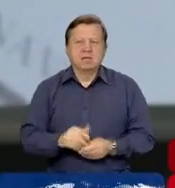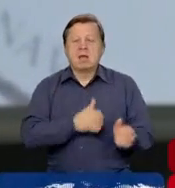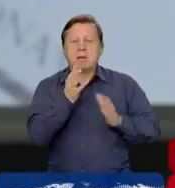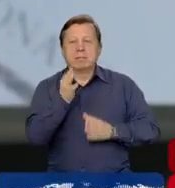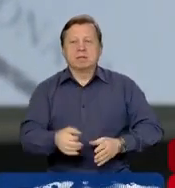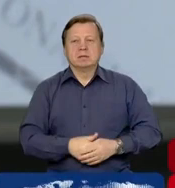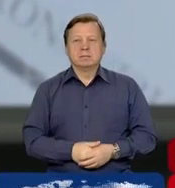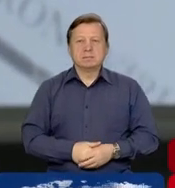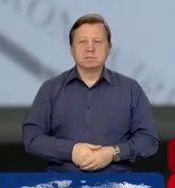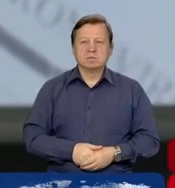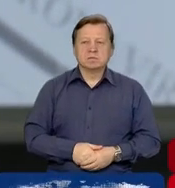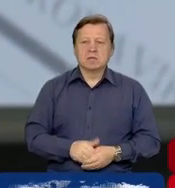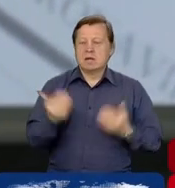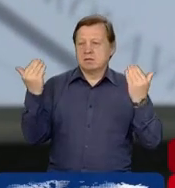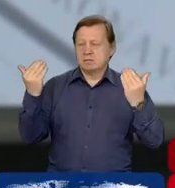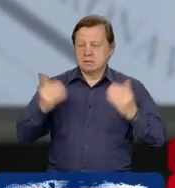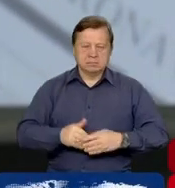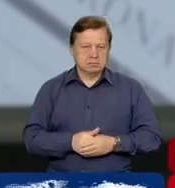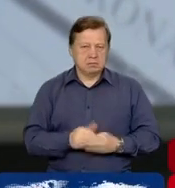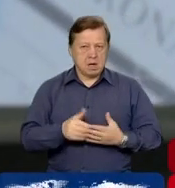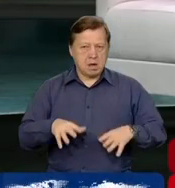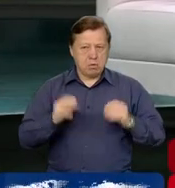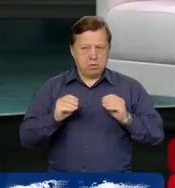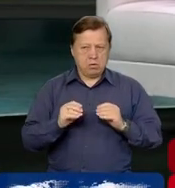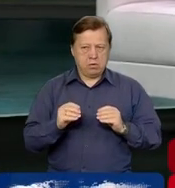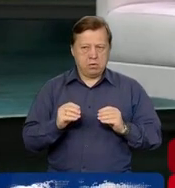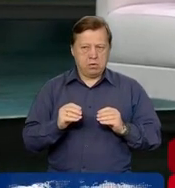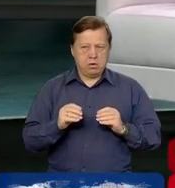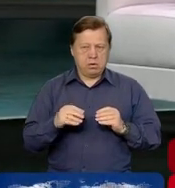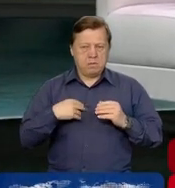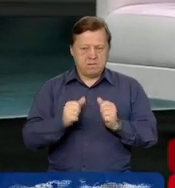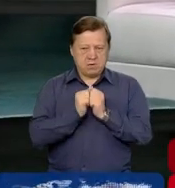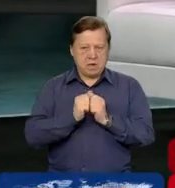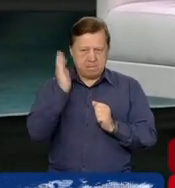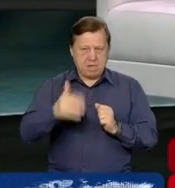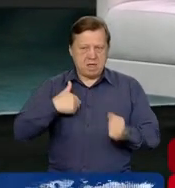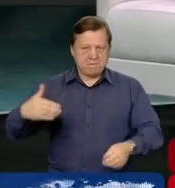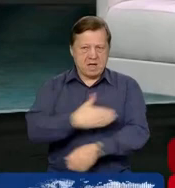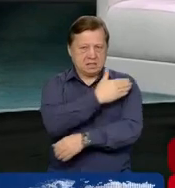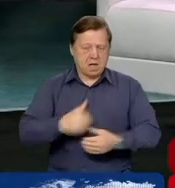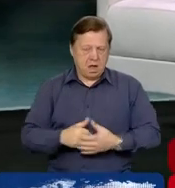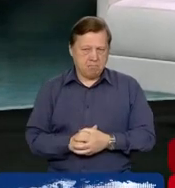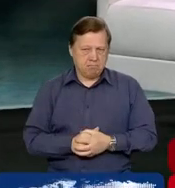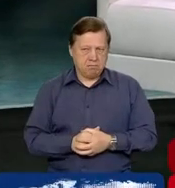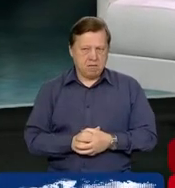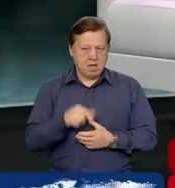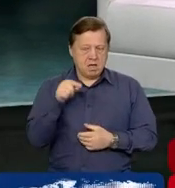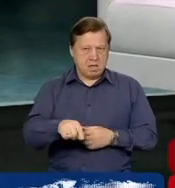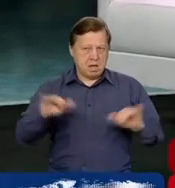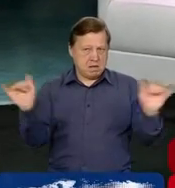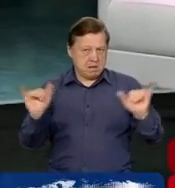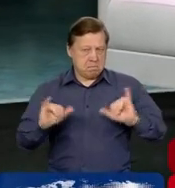prosimy. Dzień dobry. Jak na początku września mam zaplanowane wesele. Chciałem się dowiedzieć, czy ten termin odbycia się tej